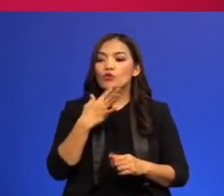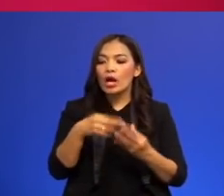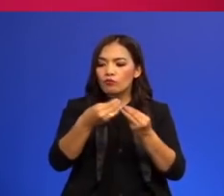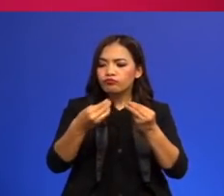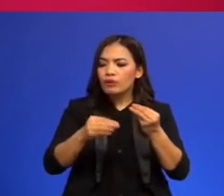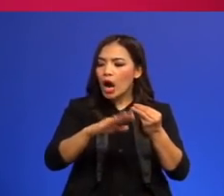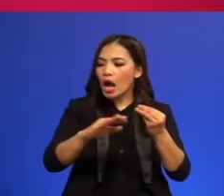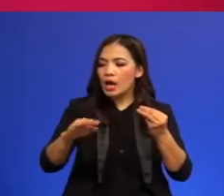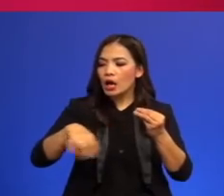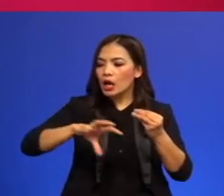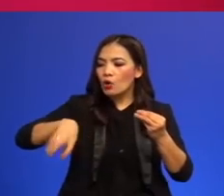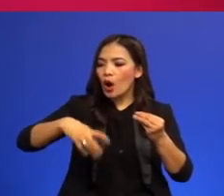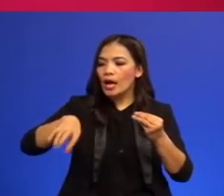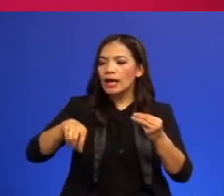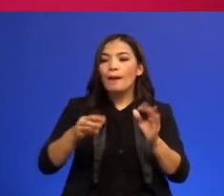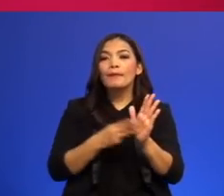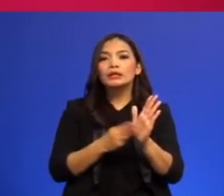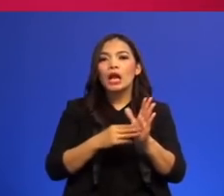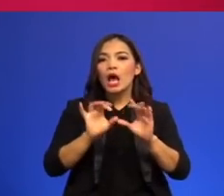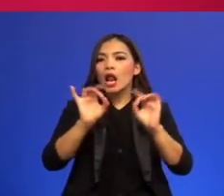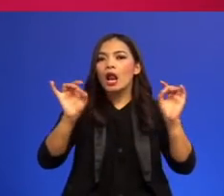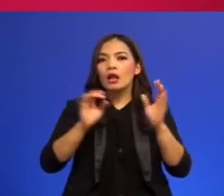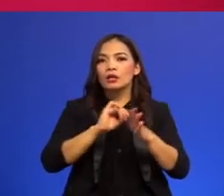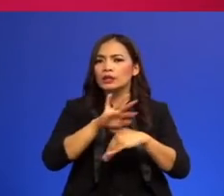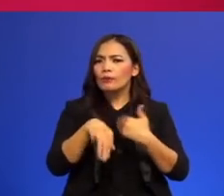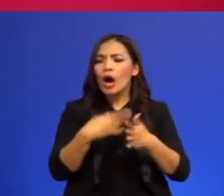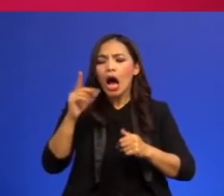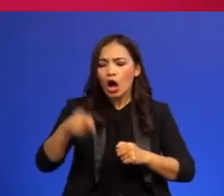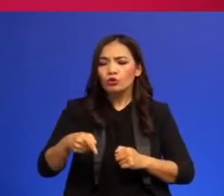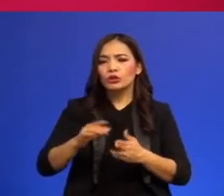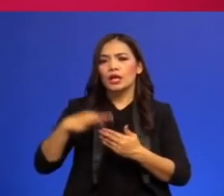family, masalah, tanggung jawab si pria juga. Jangan